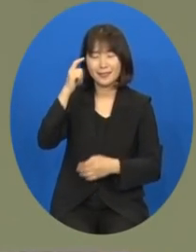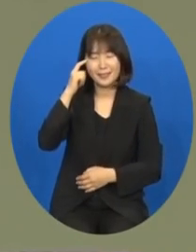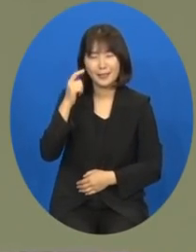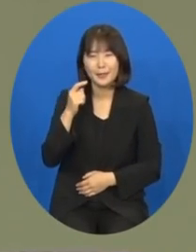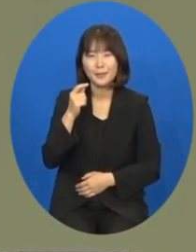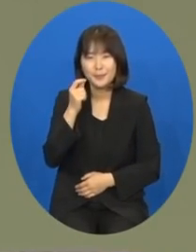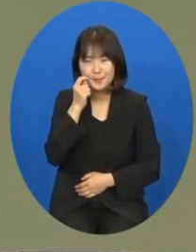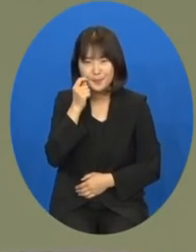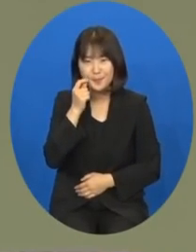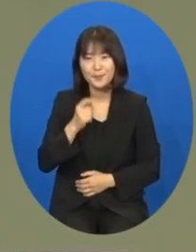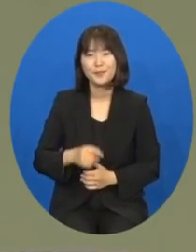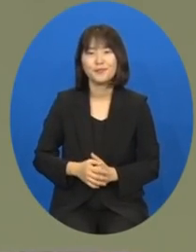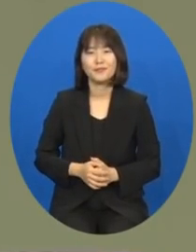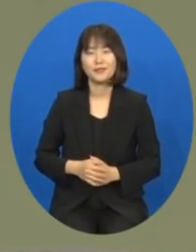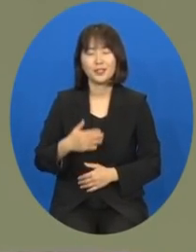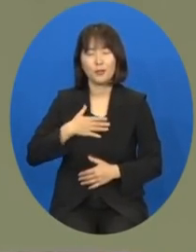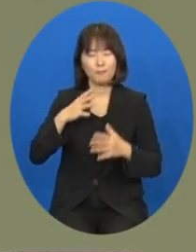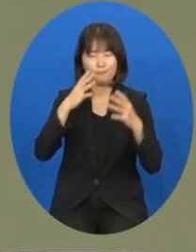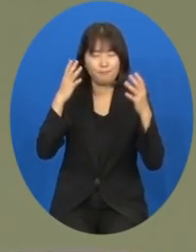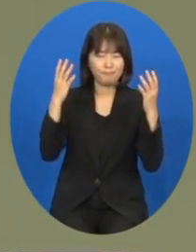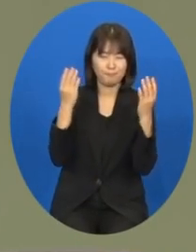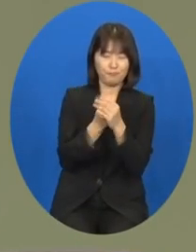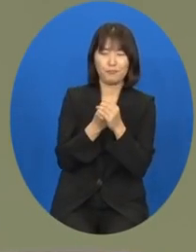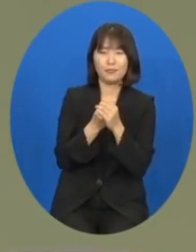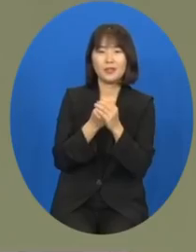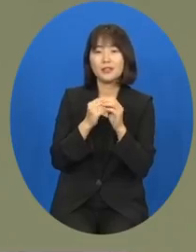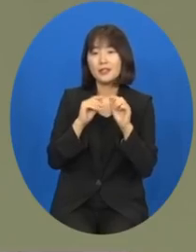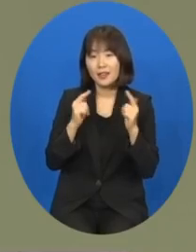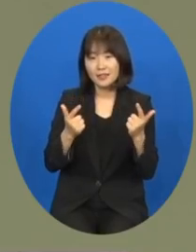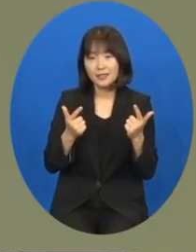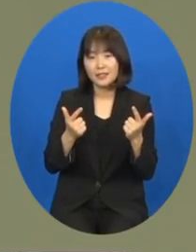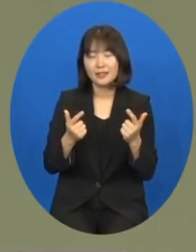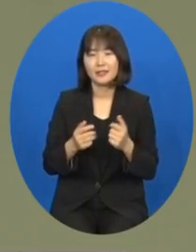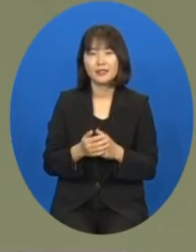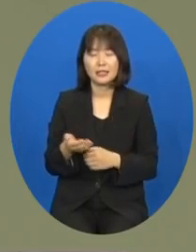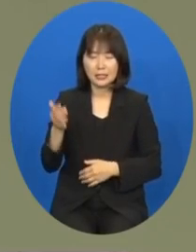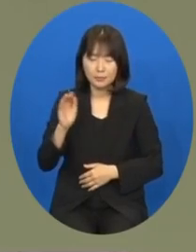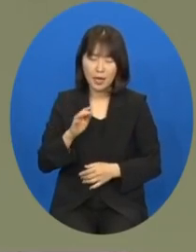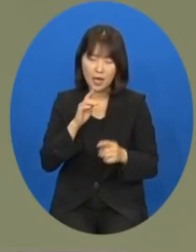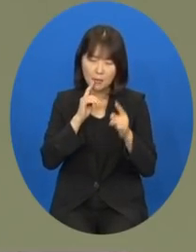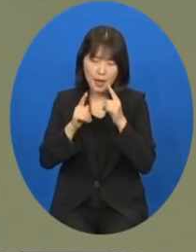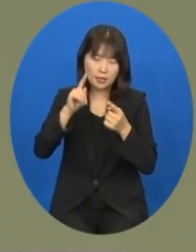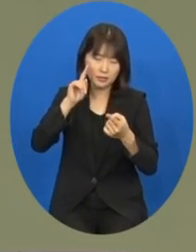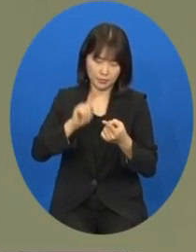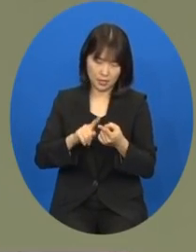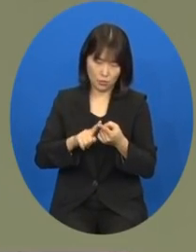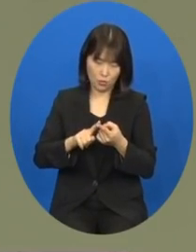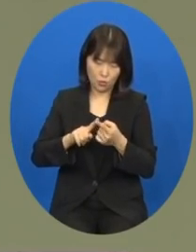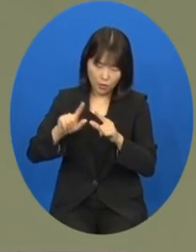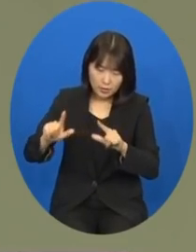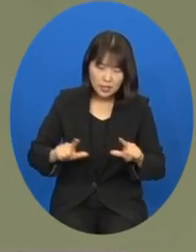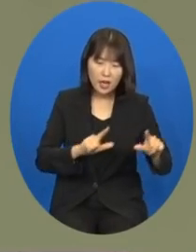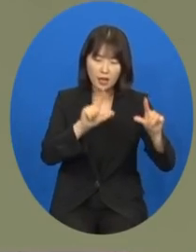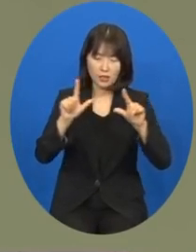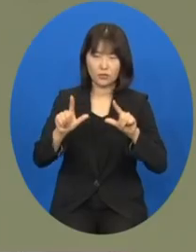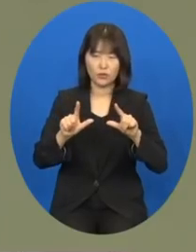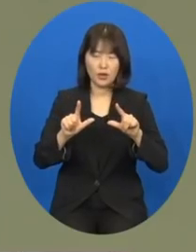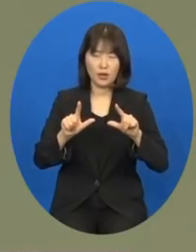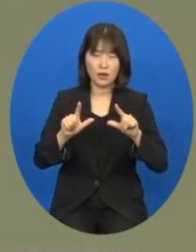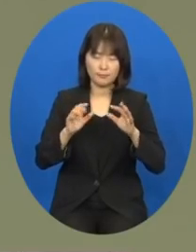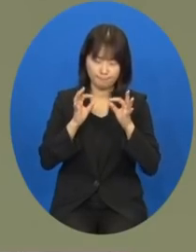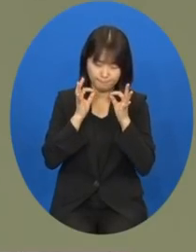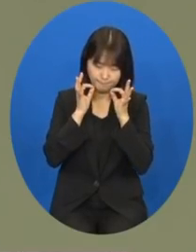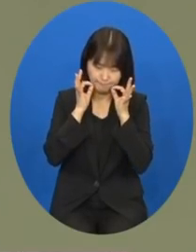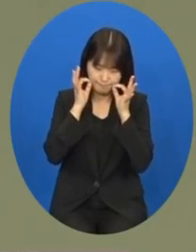완벽한 사람이 아닙니다 저는 그러나 말씀대로 살고자 힘쓰고 힘쓰는